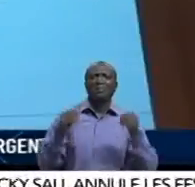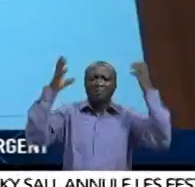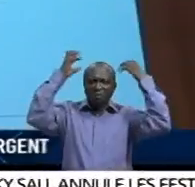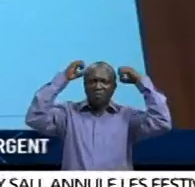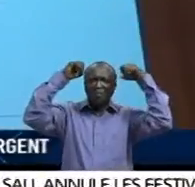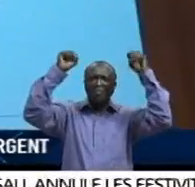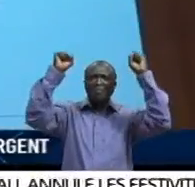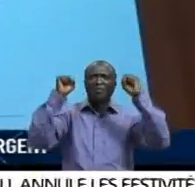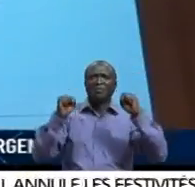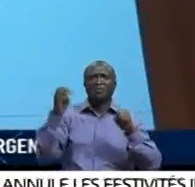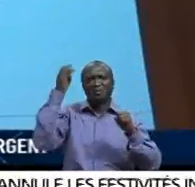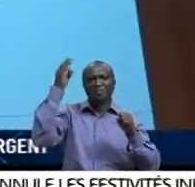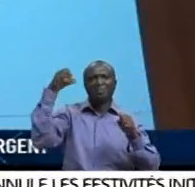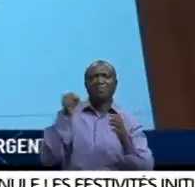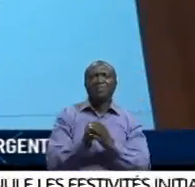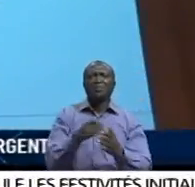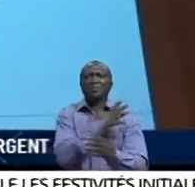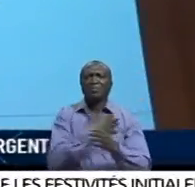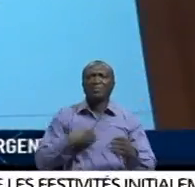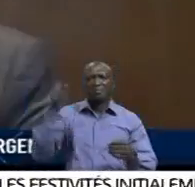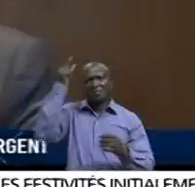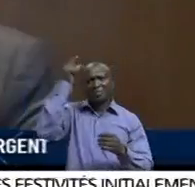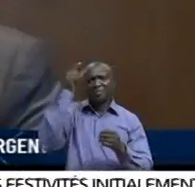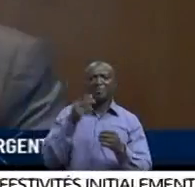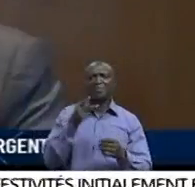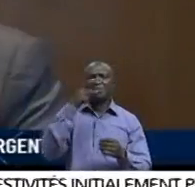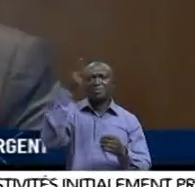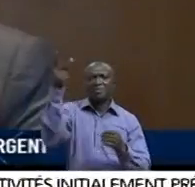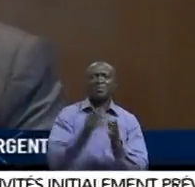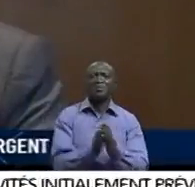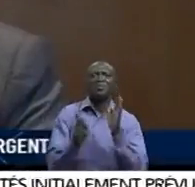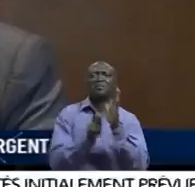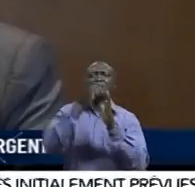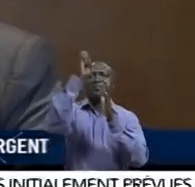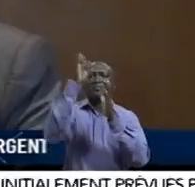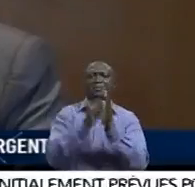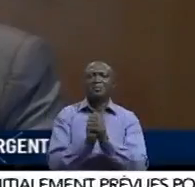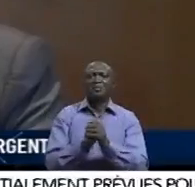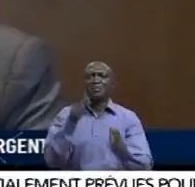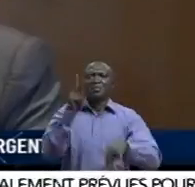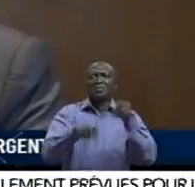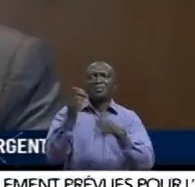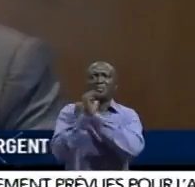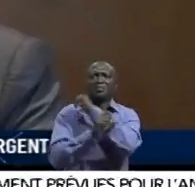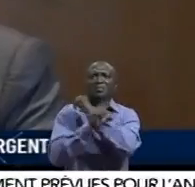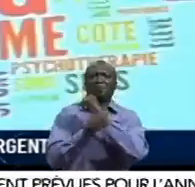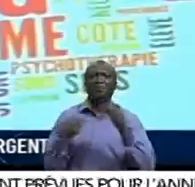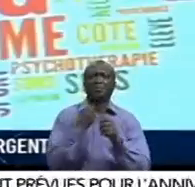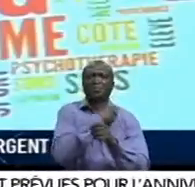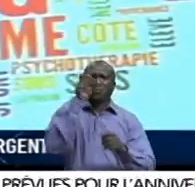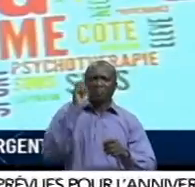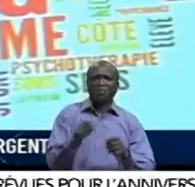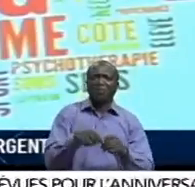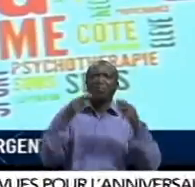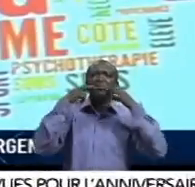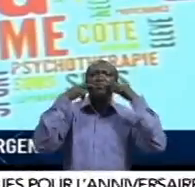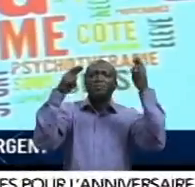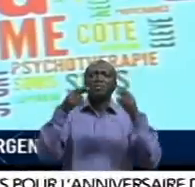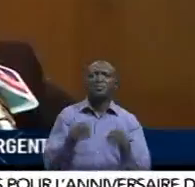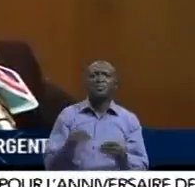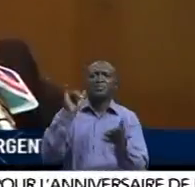Président Macky Sall et son gouvernement ont promis l'émergence au peuple sénégalis nous devons donc réussir ce Paris au-delà de ce